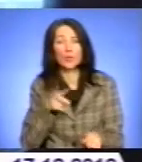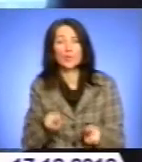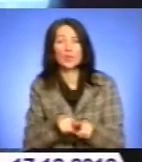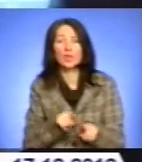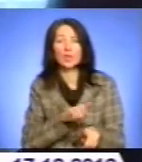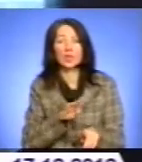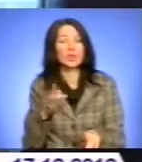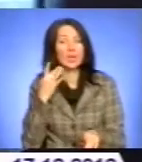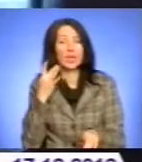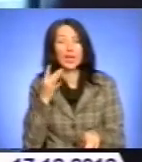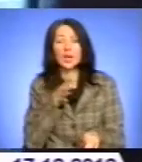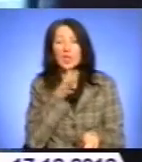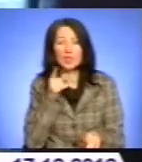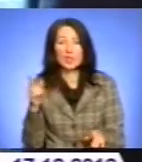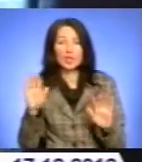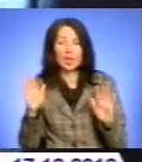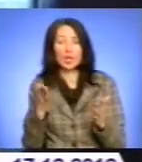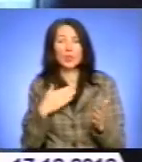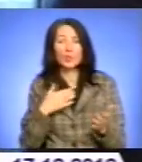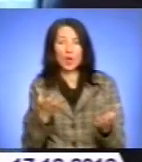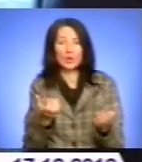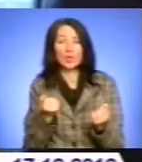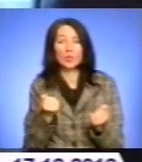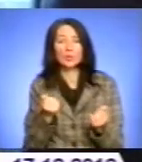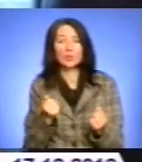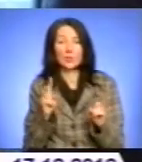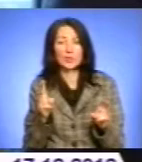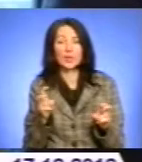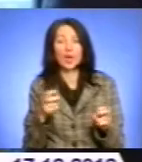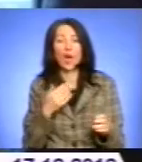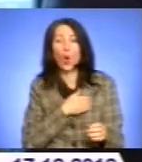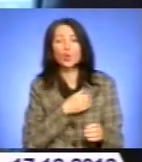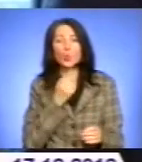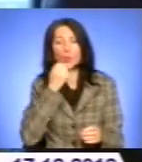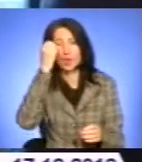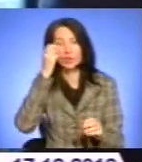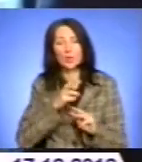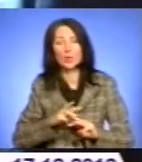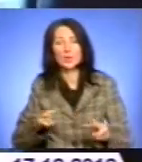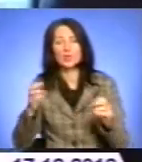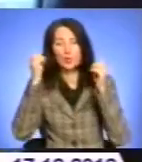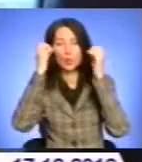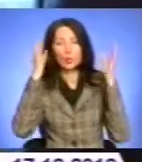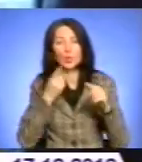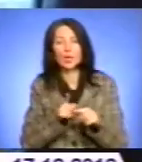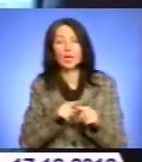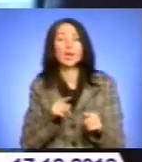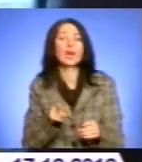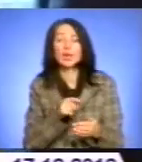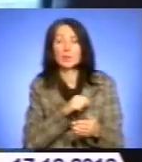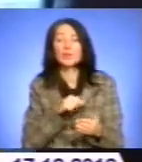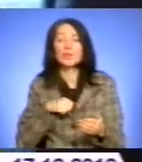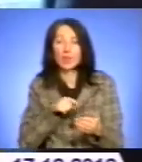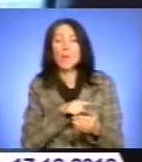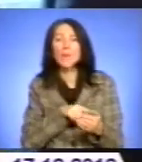нелегкий час і раптом ми отримуємо. Я хочу подякувати Міністерству культури, яке цим самим підкреслює,